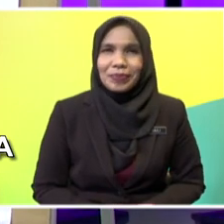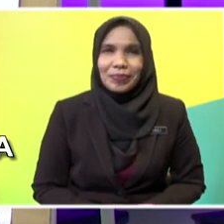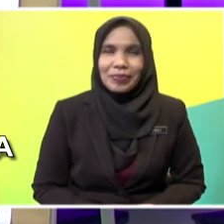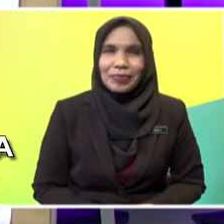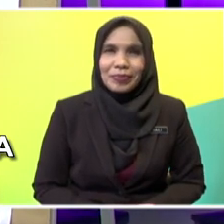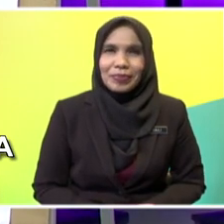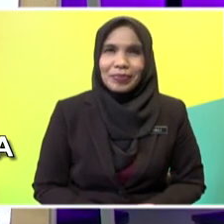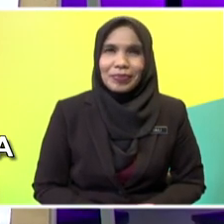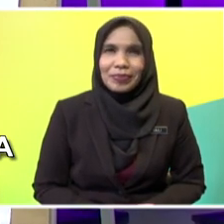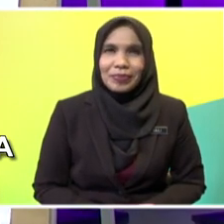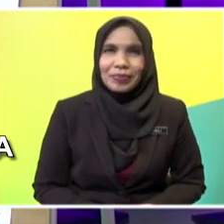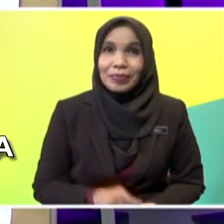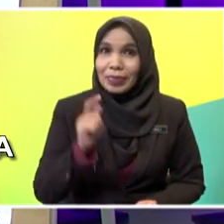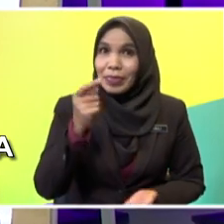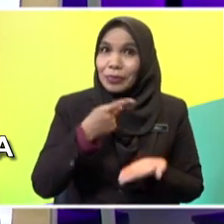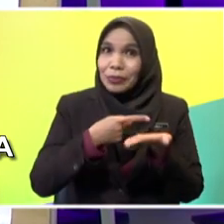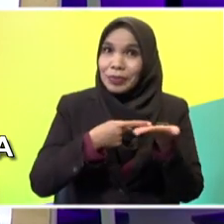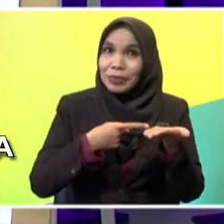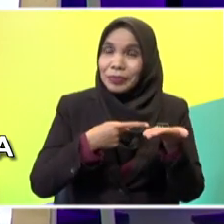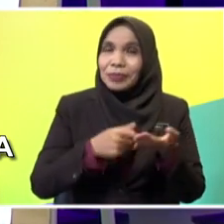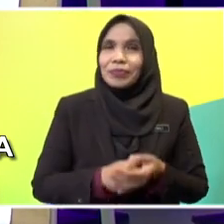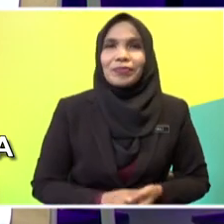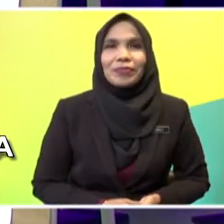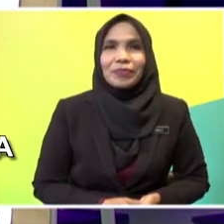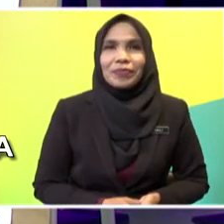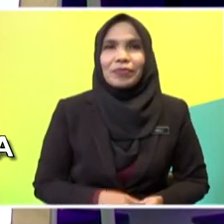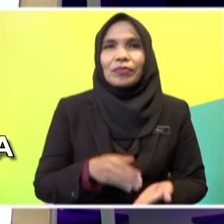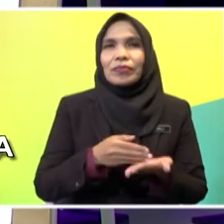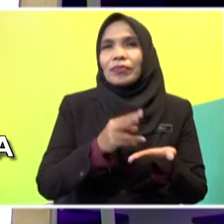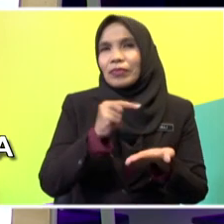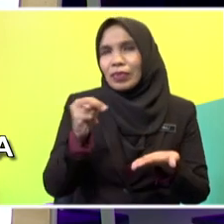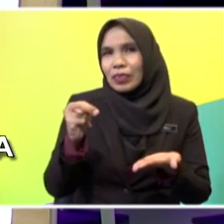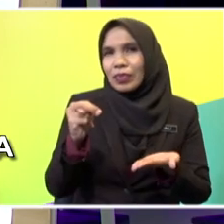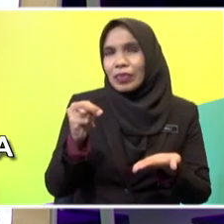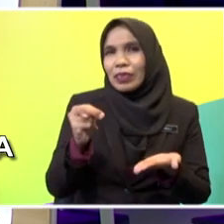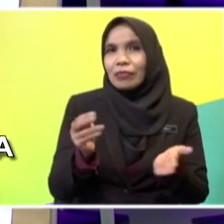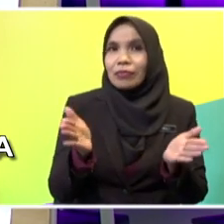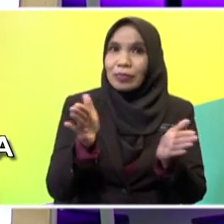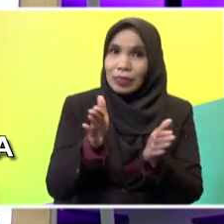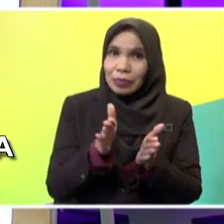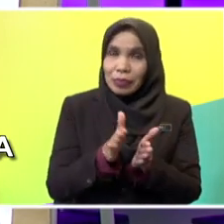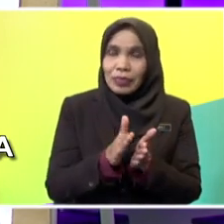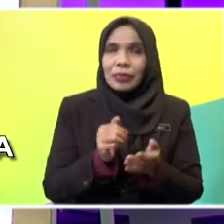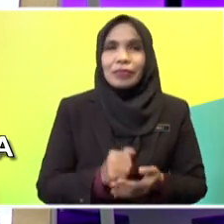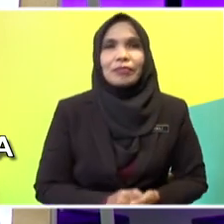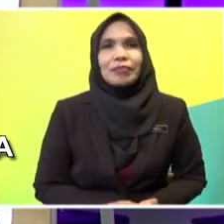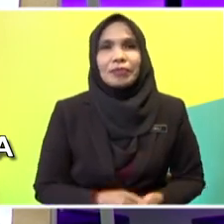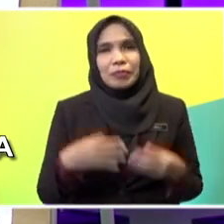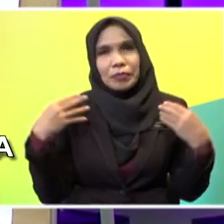Okey, ni tanda apa ni? Ini adalah tanda bahagian lipatan. Betul, lipatan